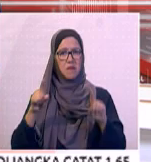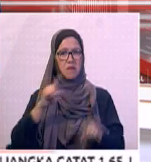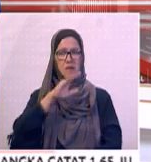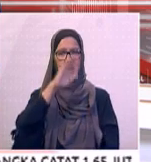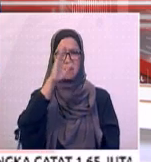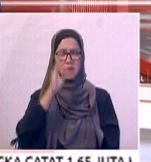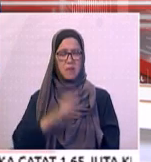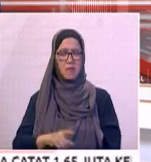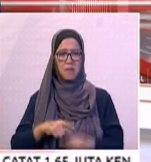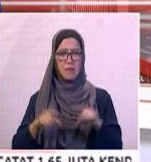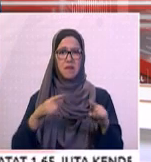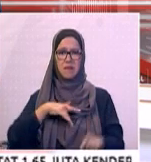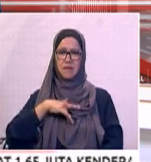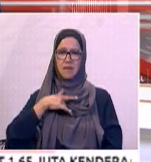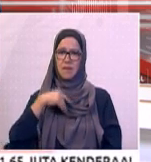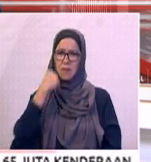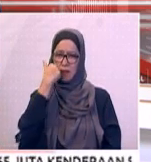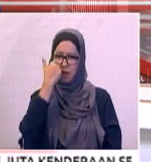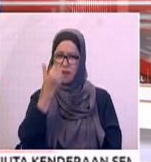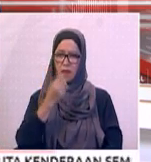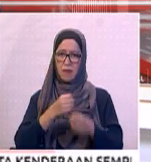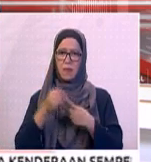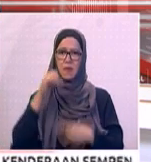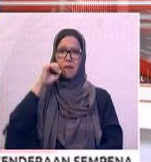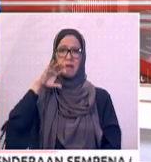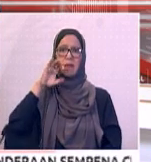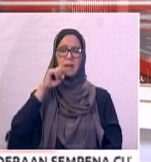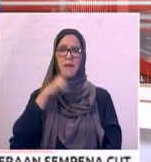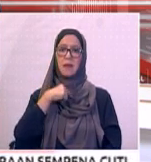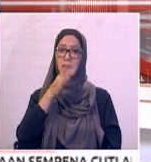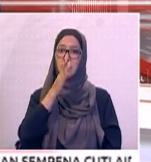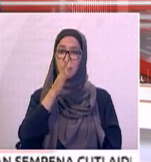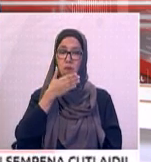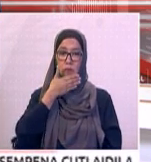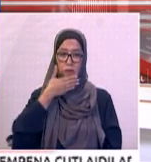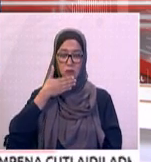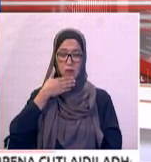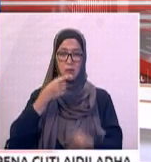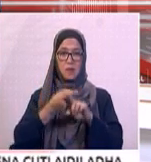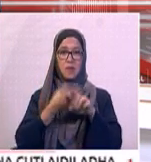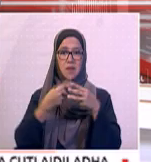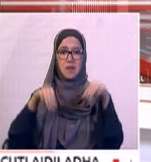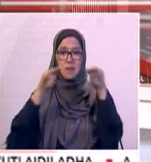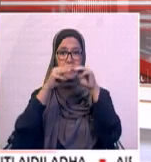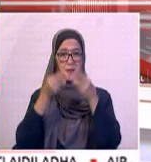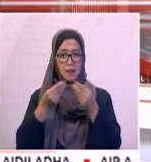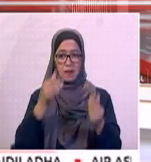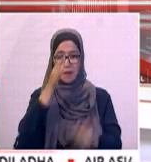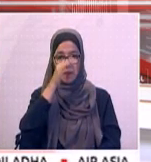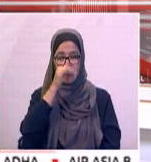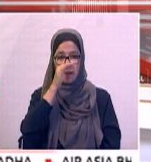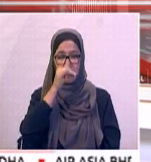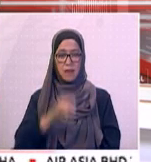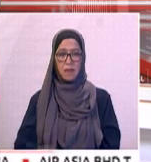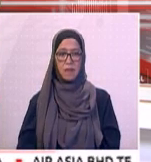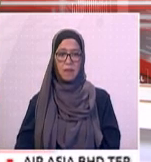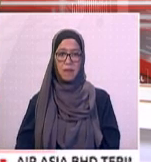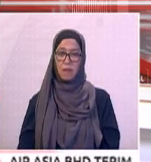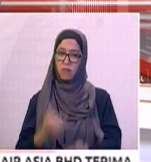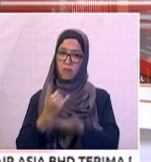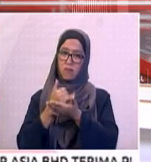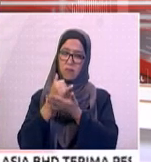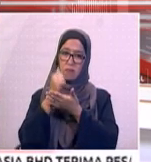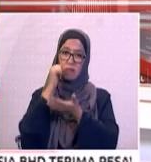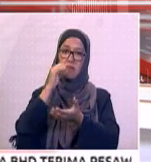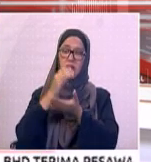dan menyesal di hati ibu muda dari kampung Kuala Linggi, Masjid Tanah Melaka. Suri rumah Nurwati saat 35 tahun,